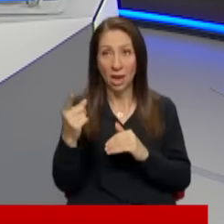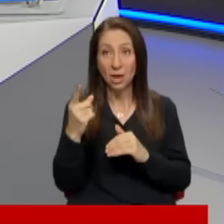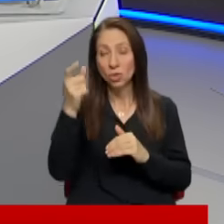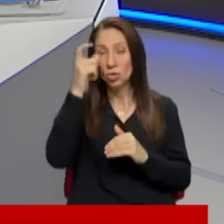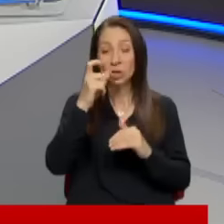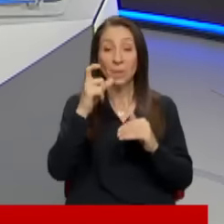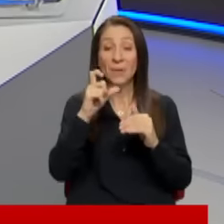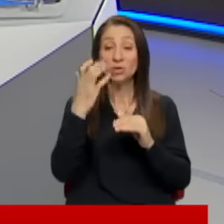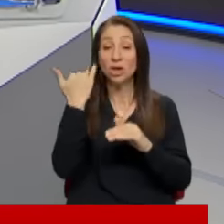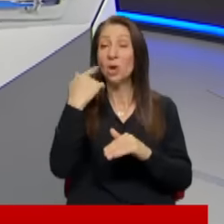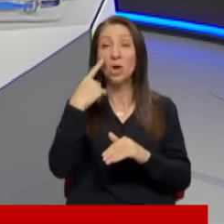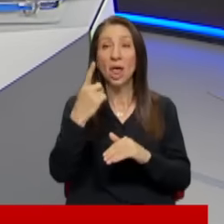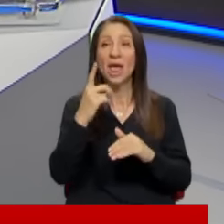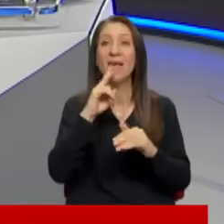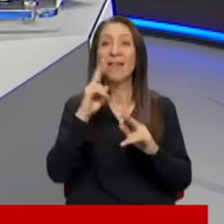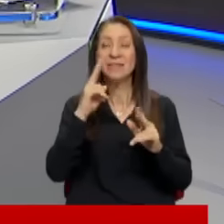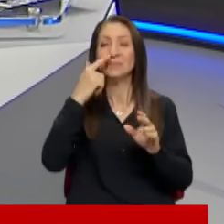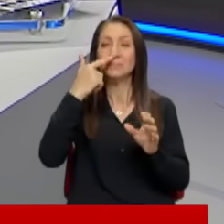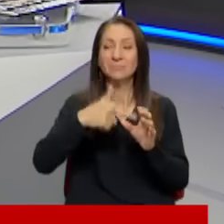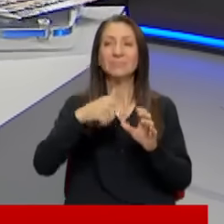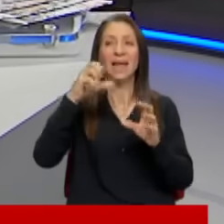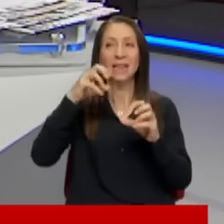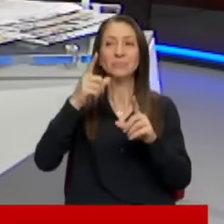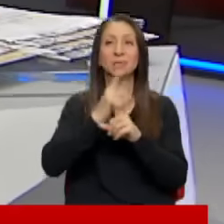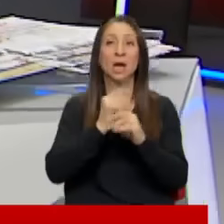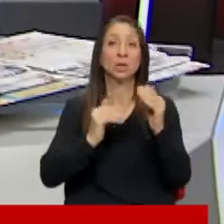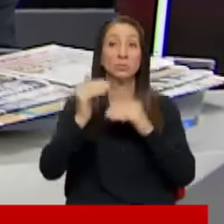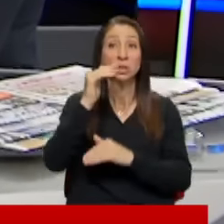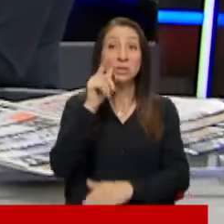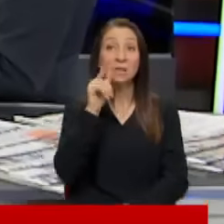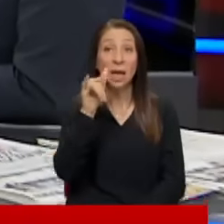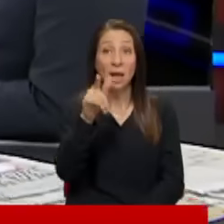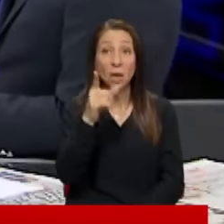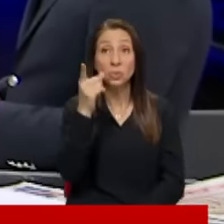bir önceki aya göre de yine enerji fiyatları artmış durumda. İtalya mesela